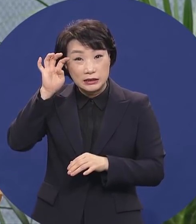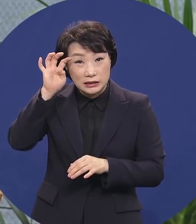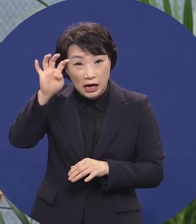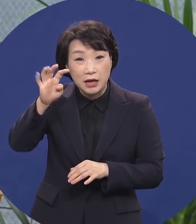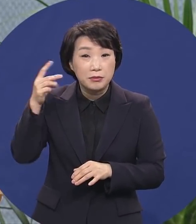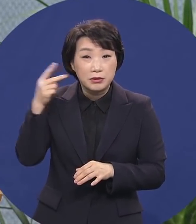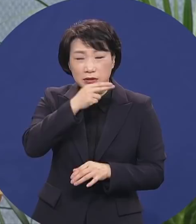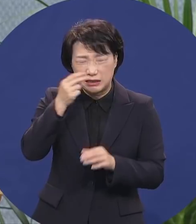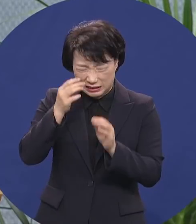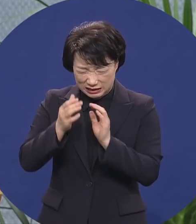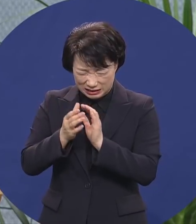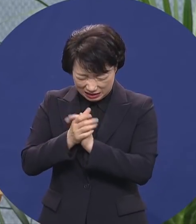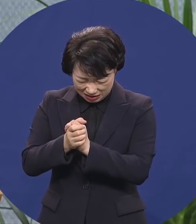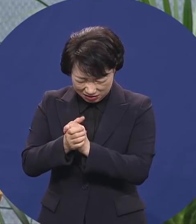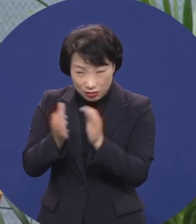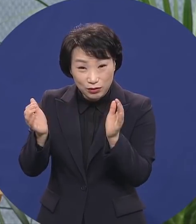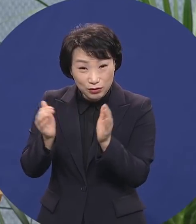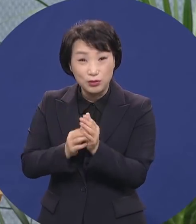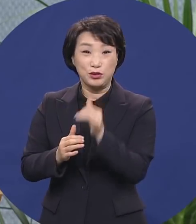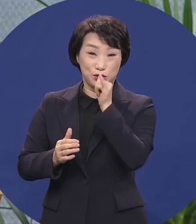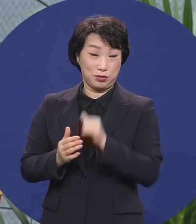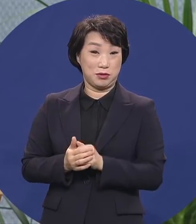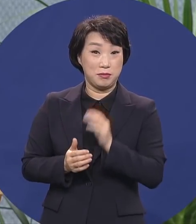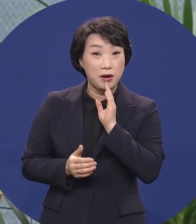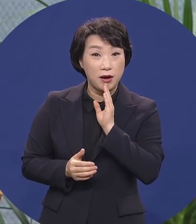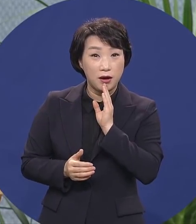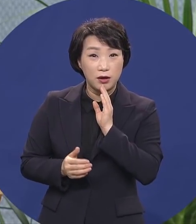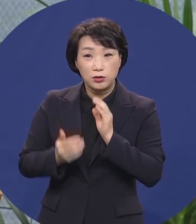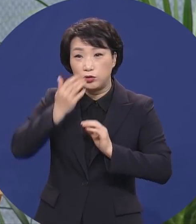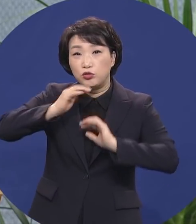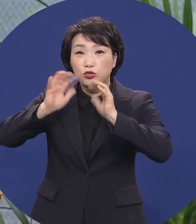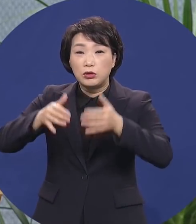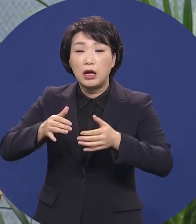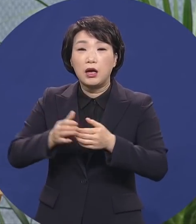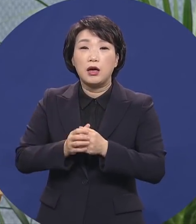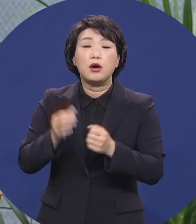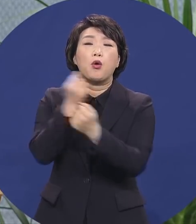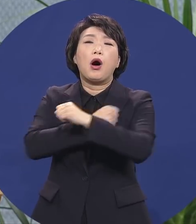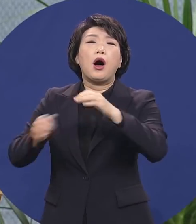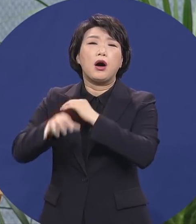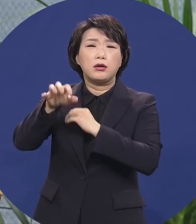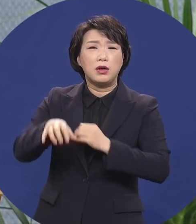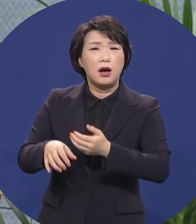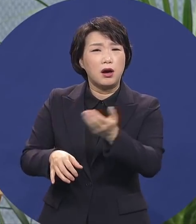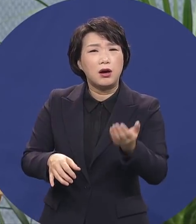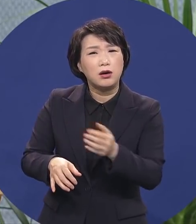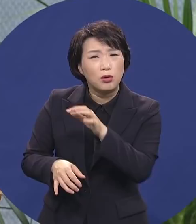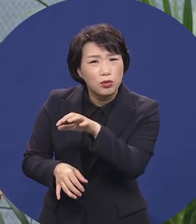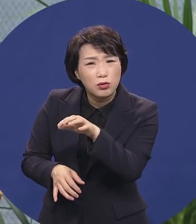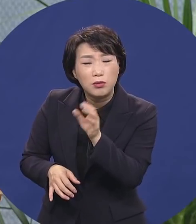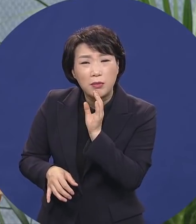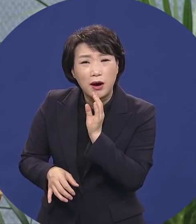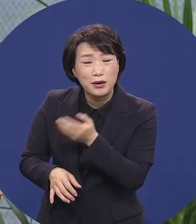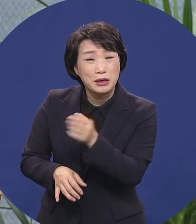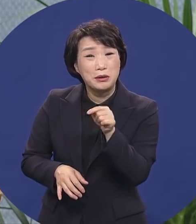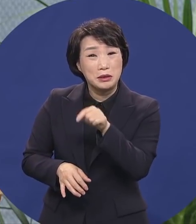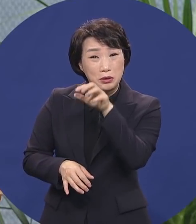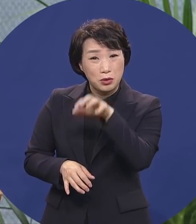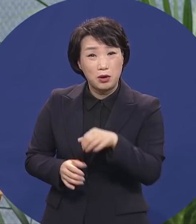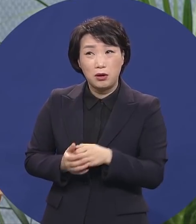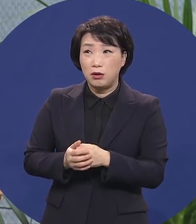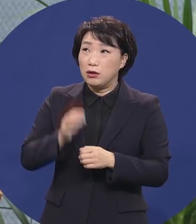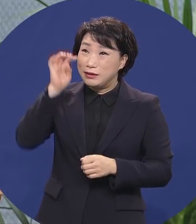40일을 줄이고 굶주렸다. 유대 광야에서. 여러분, 유대